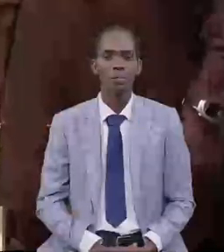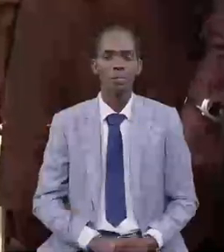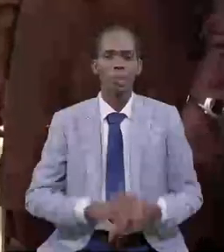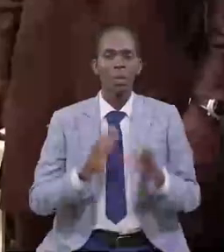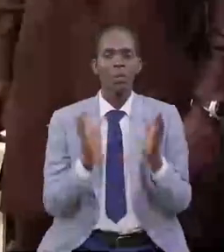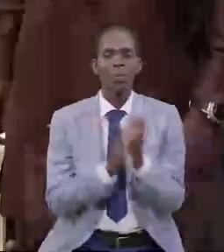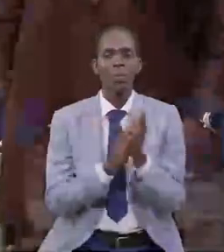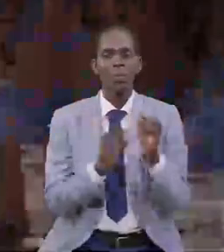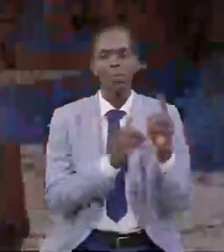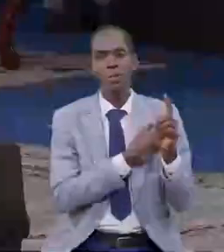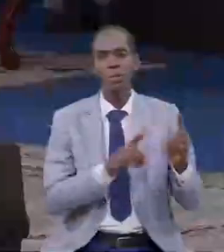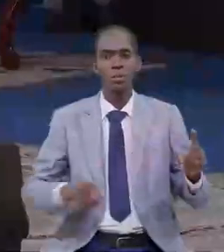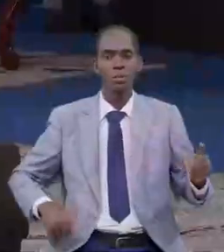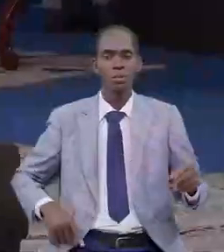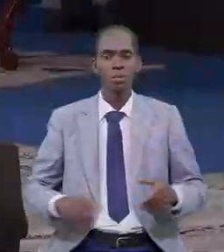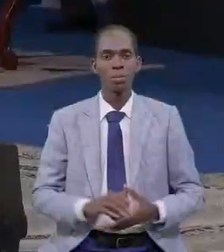gloire à